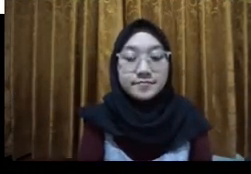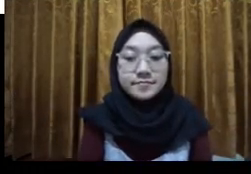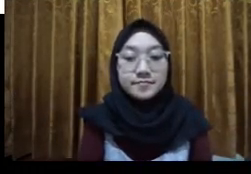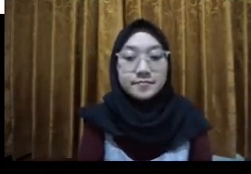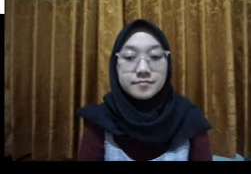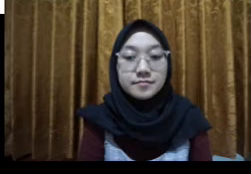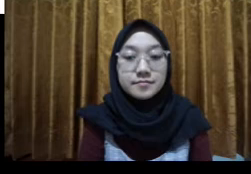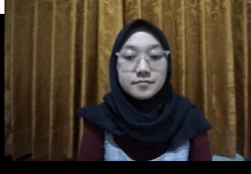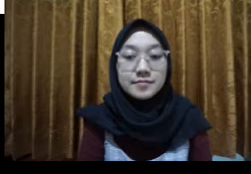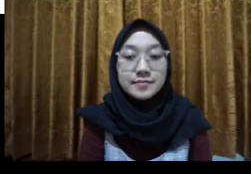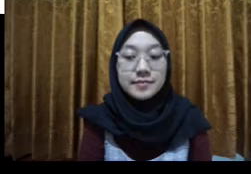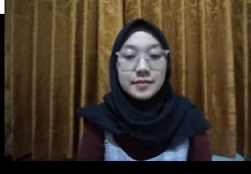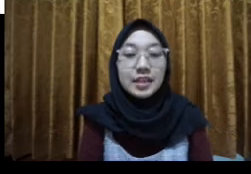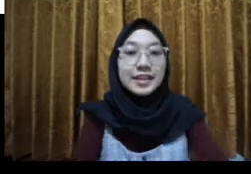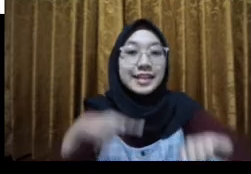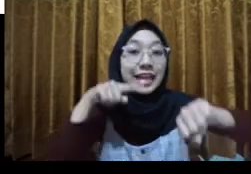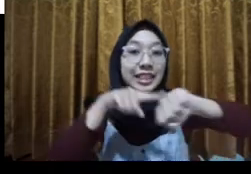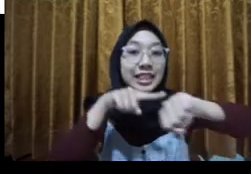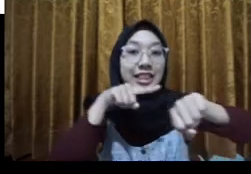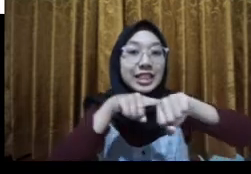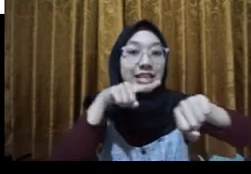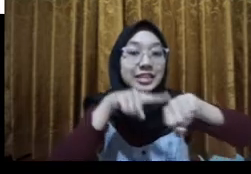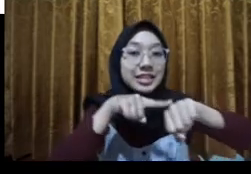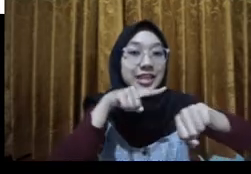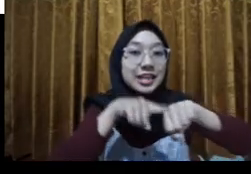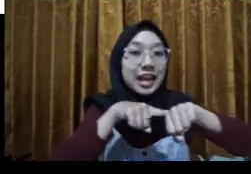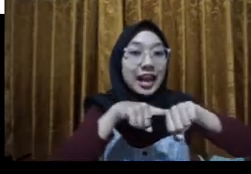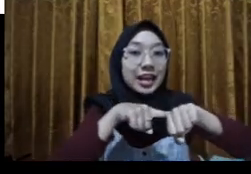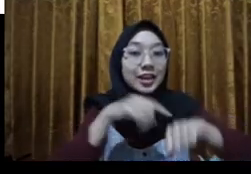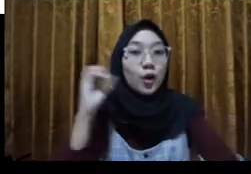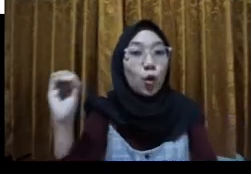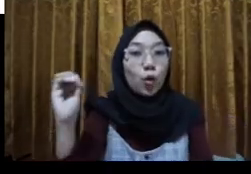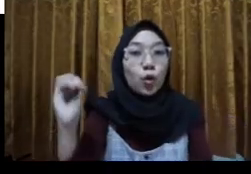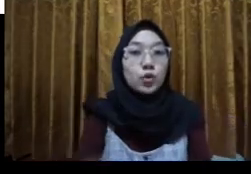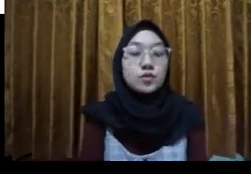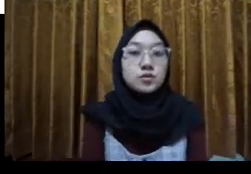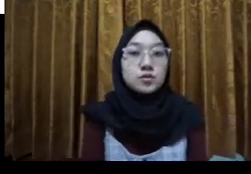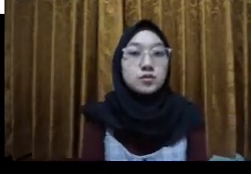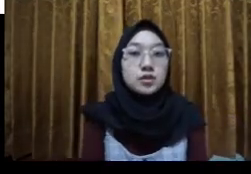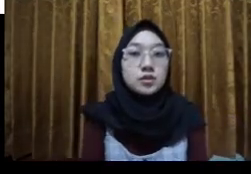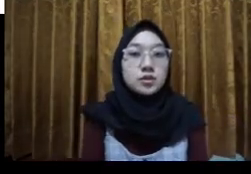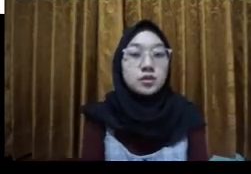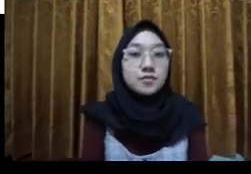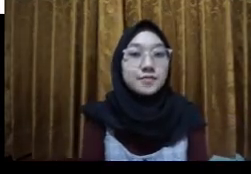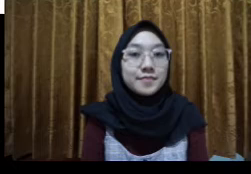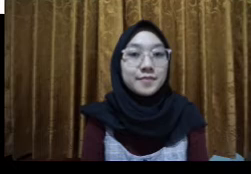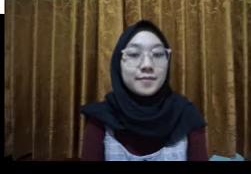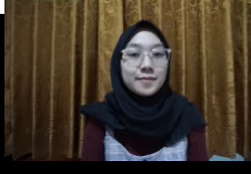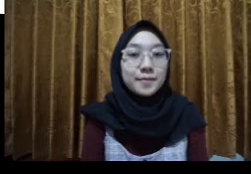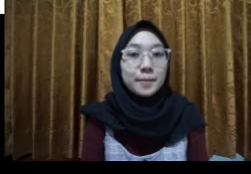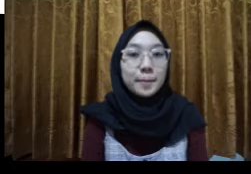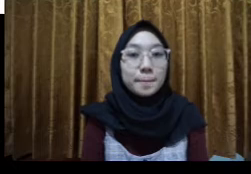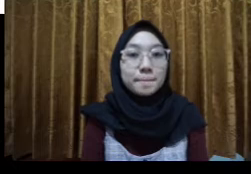yang masih tidak ada bacaan apapun ya, sekarang kita tekan Ctrl O atau Open File seperti